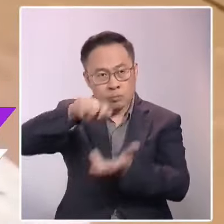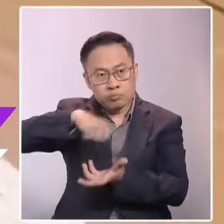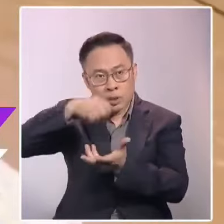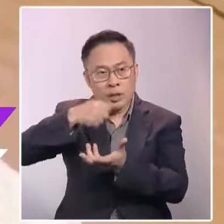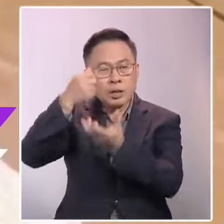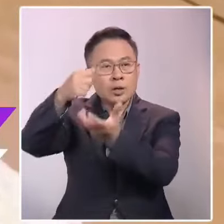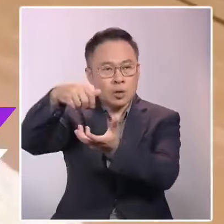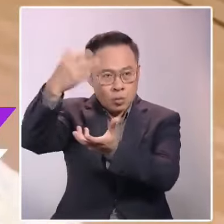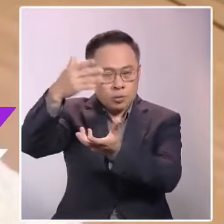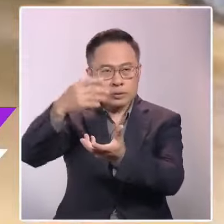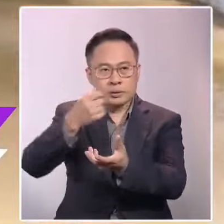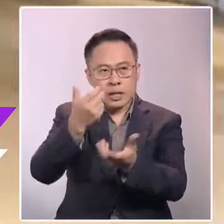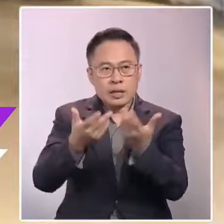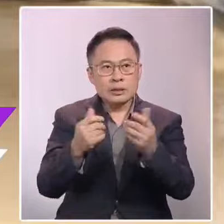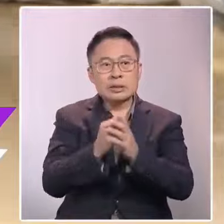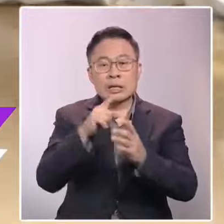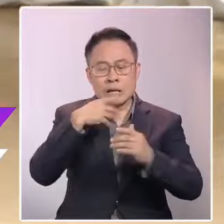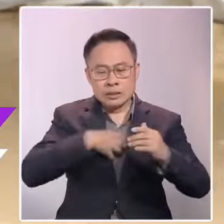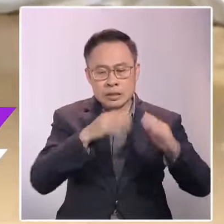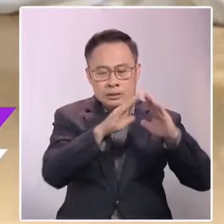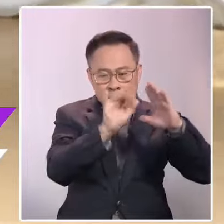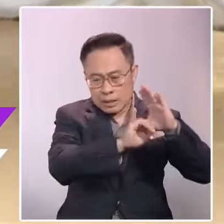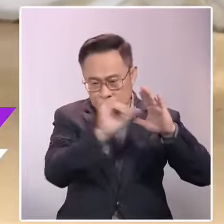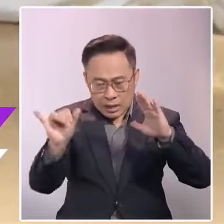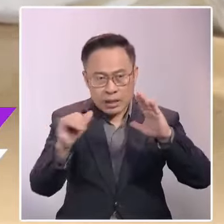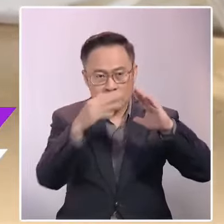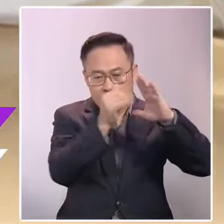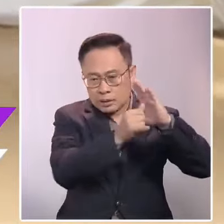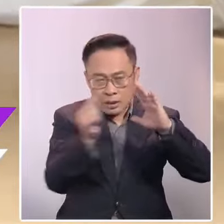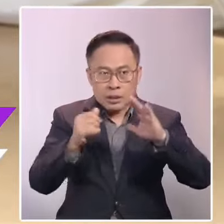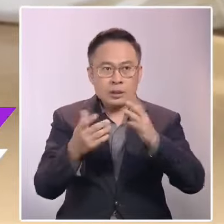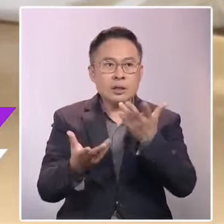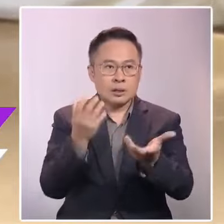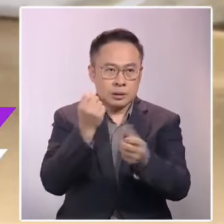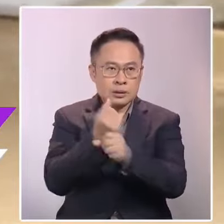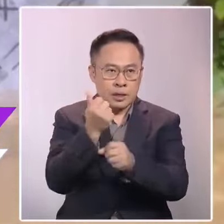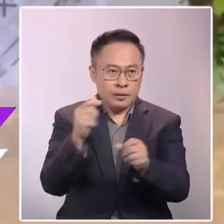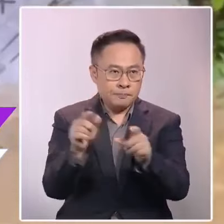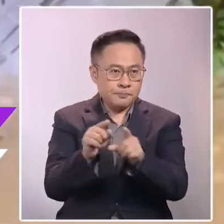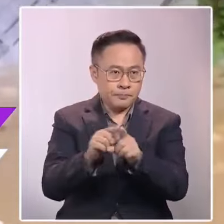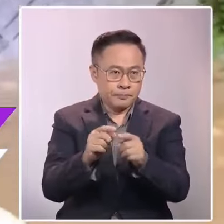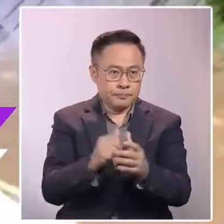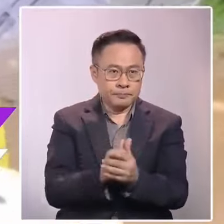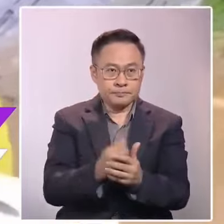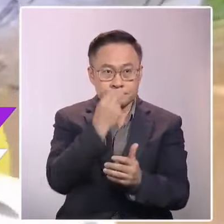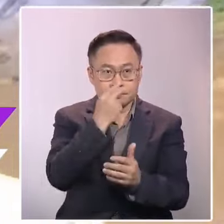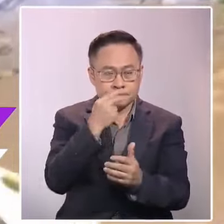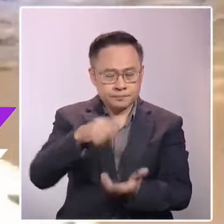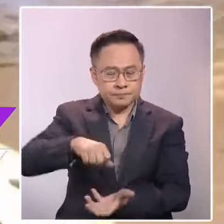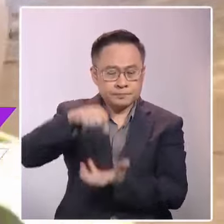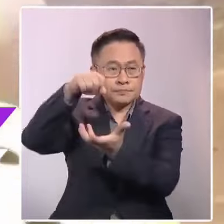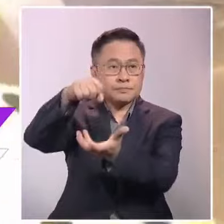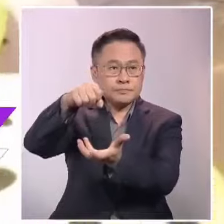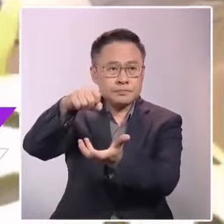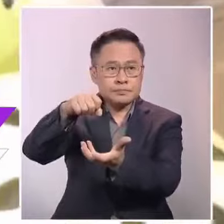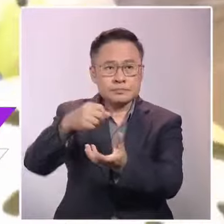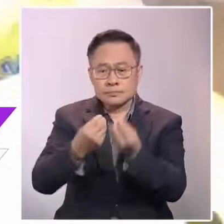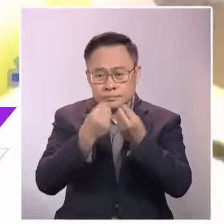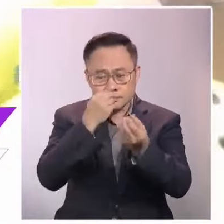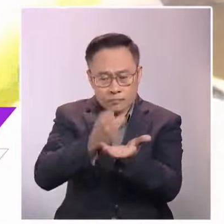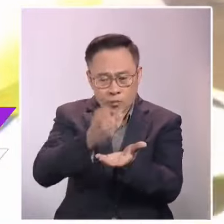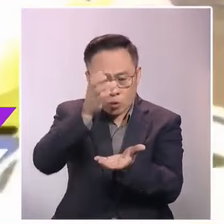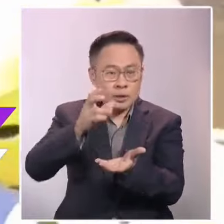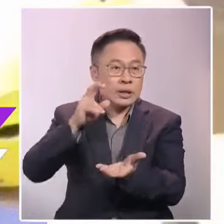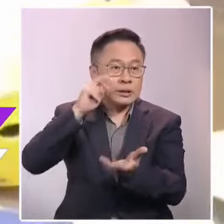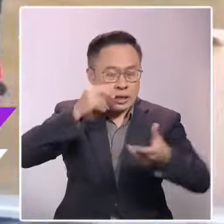ทยอยกันออกมาจากพื้นที่ดังกล่าวในจำนวนนี้นะคะคุณผู้ชมวันนี้เราจะเห็นนี่แพ็คน้ำส่งเข้าไปให้มีของ